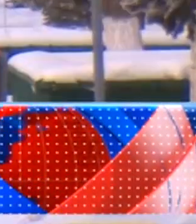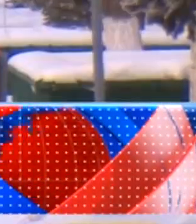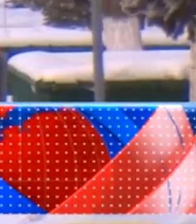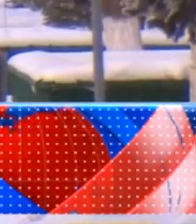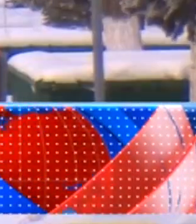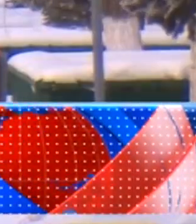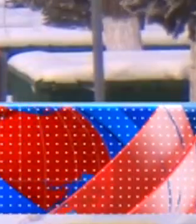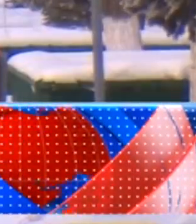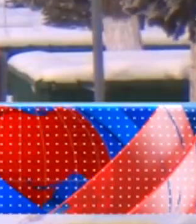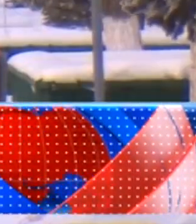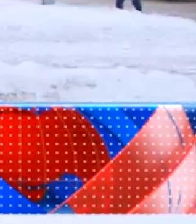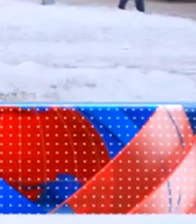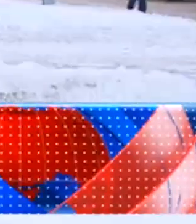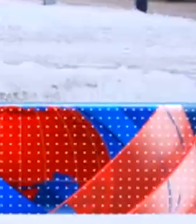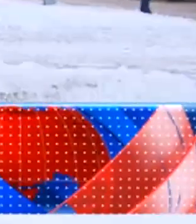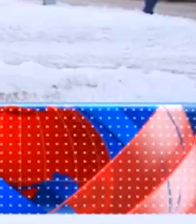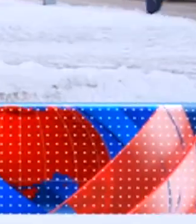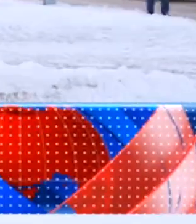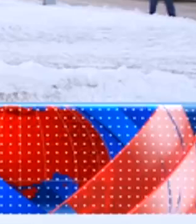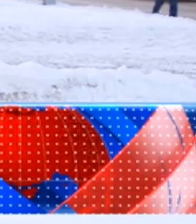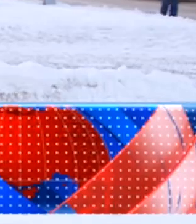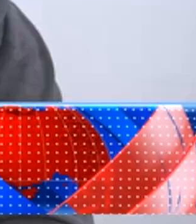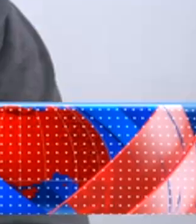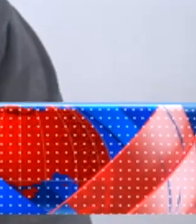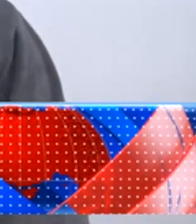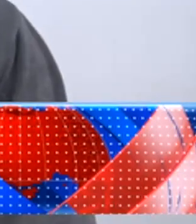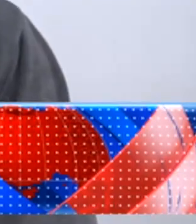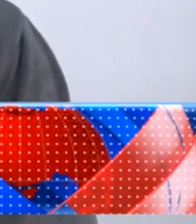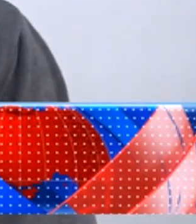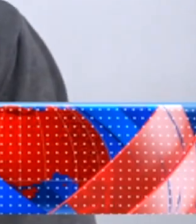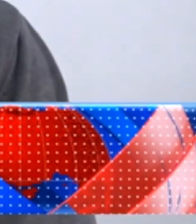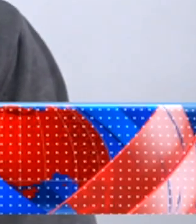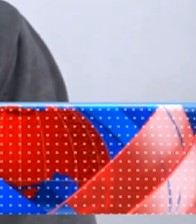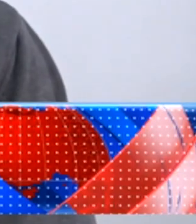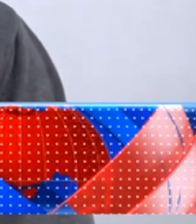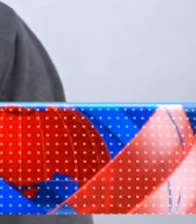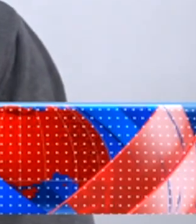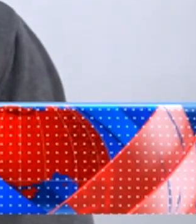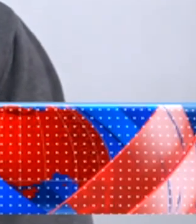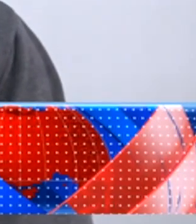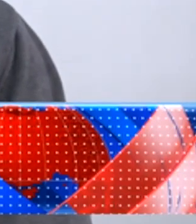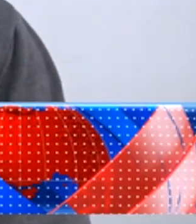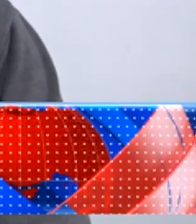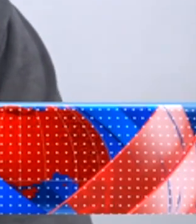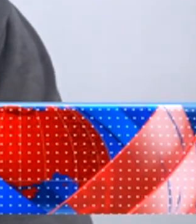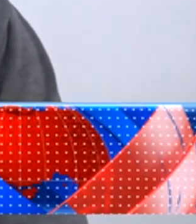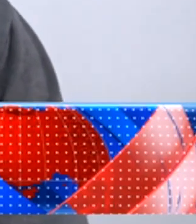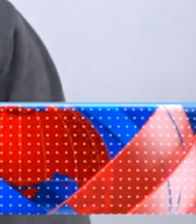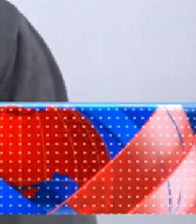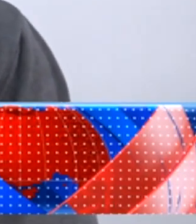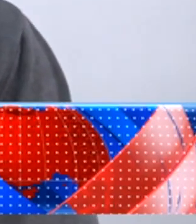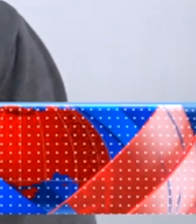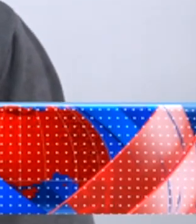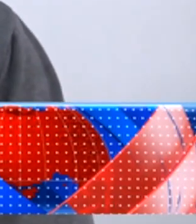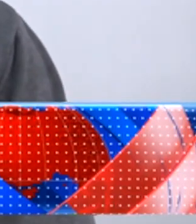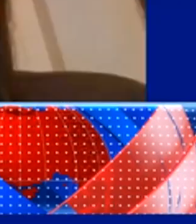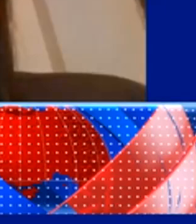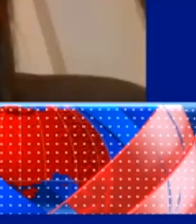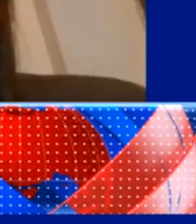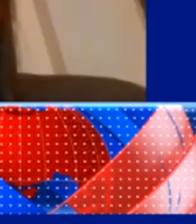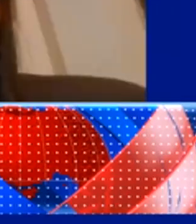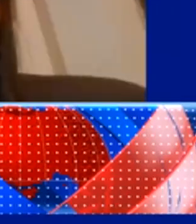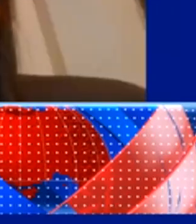дейді. Ал бейресмидікі бұдан 5 есе көп. Кәсіп жүрмей жатқан азаматтарды автоматты түрде қосуға болады. Олар 10 мыңдаған